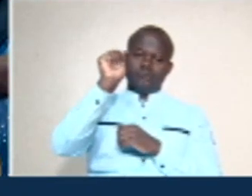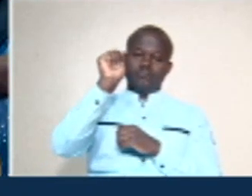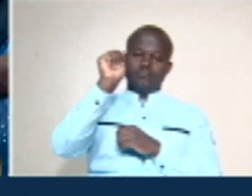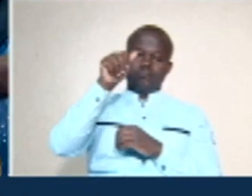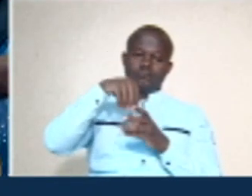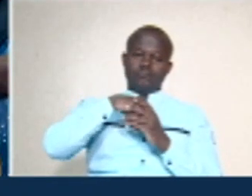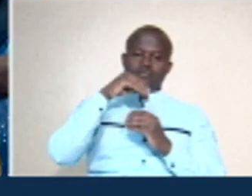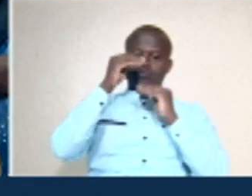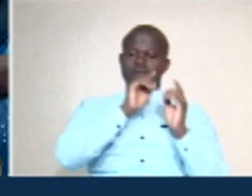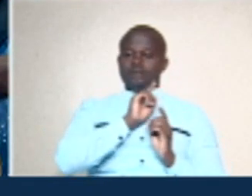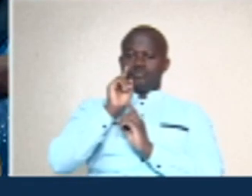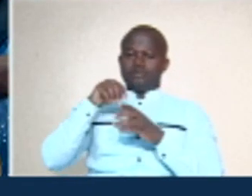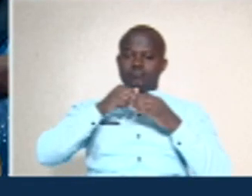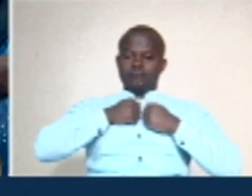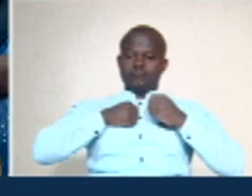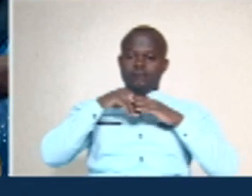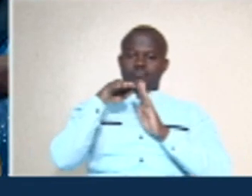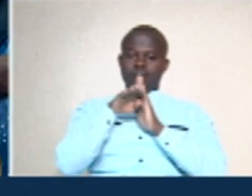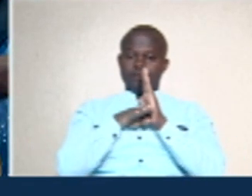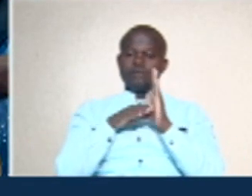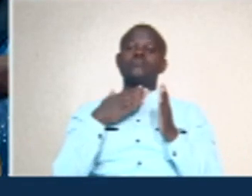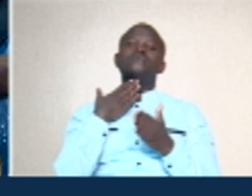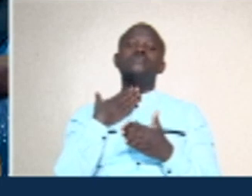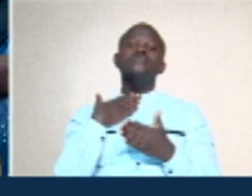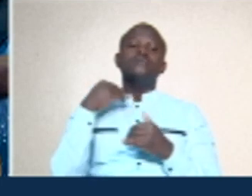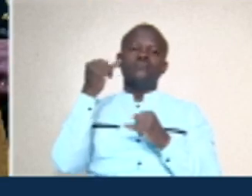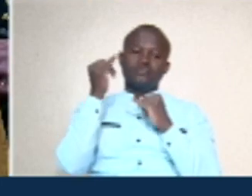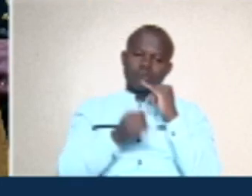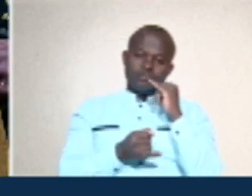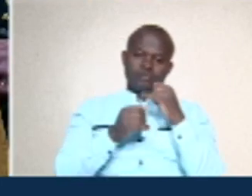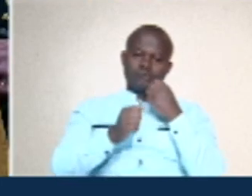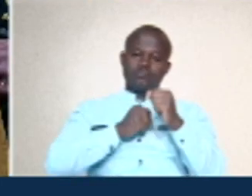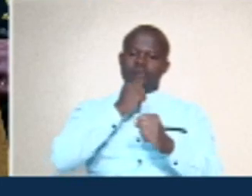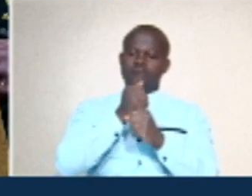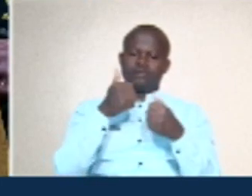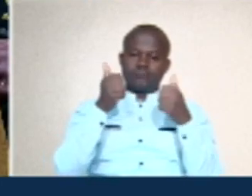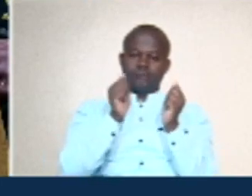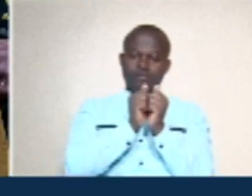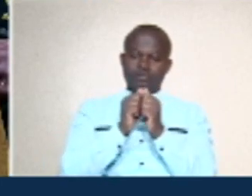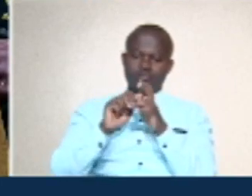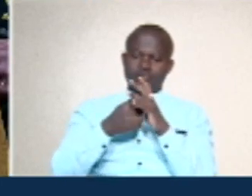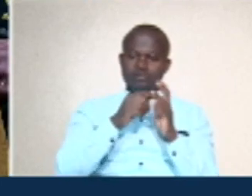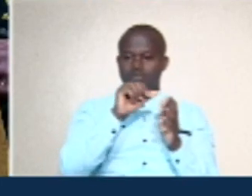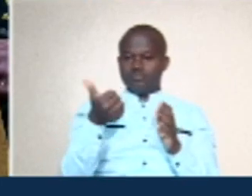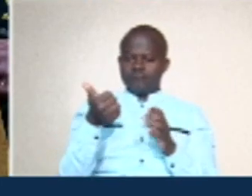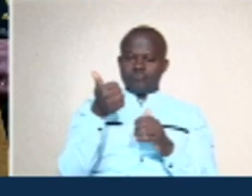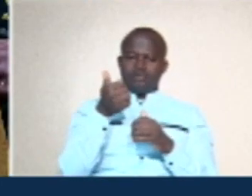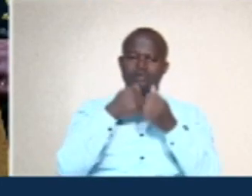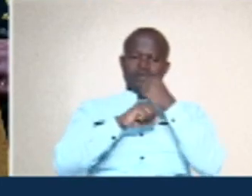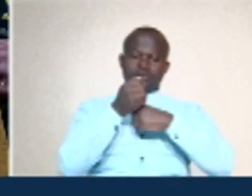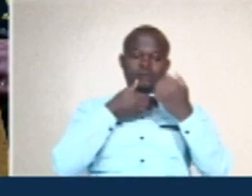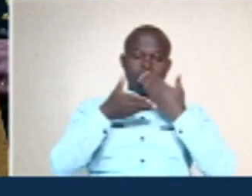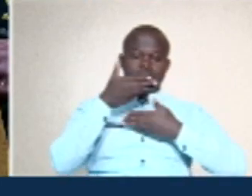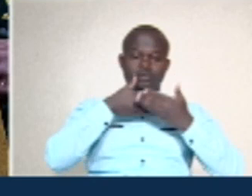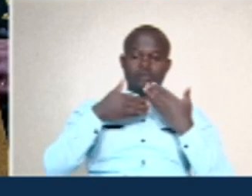ibihugu byabo mu bya gisirikare mu Rwanda muri gahunda yo kubifuriza gusoza umwaka neza ndetse no gutangira undi. Iki gikorwa rero cyo gusangira